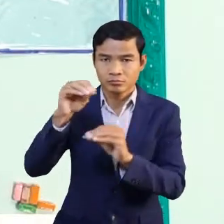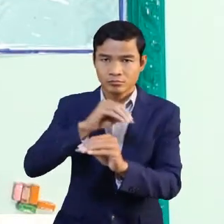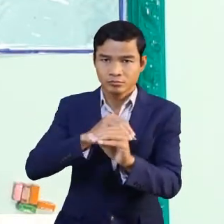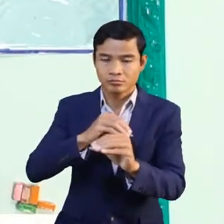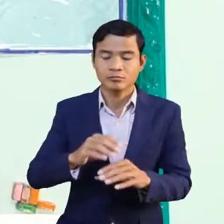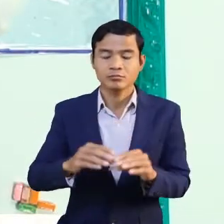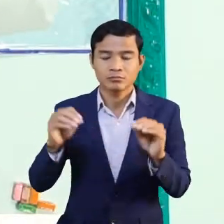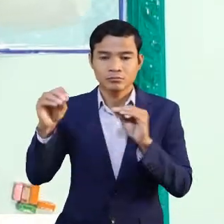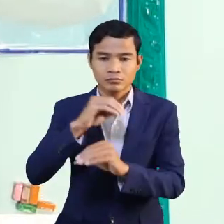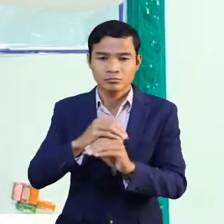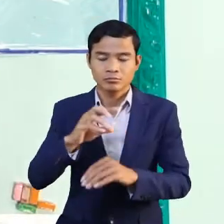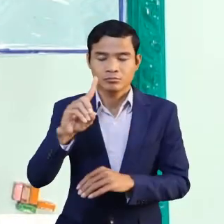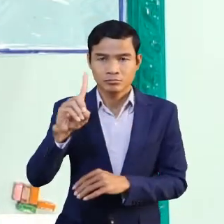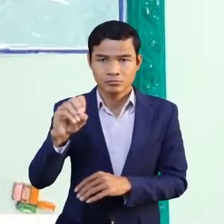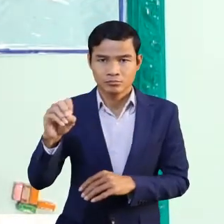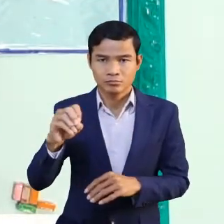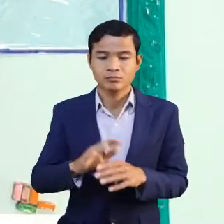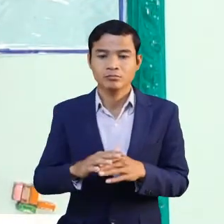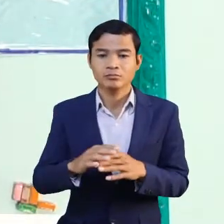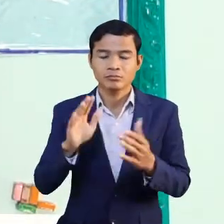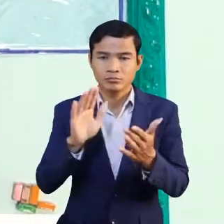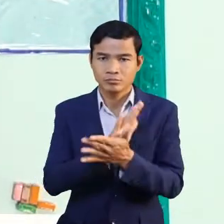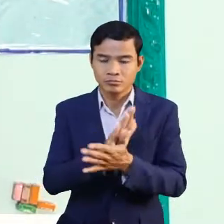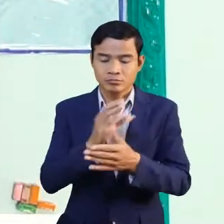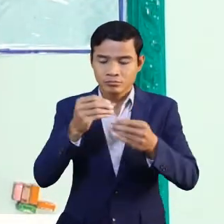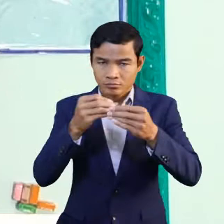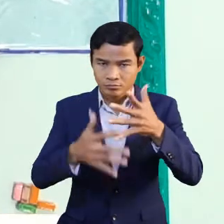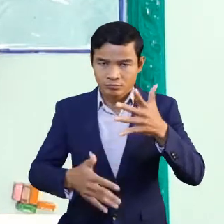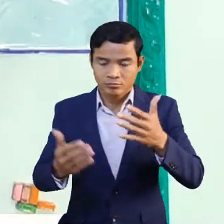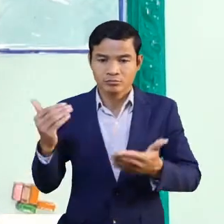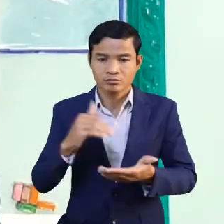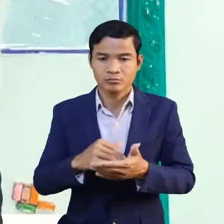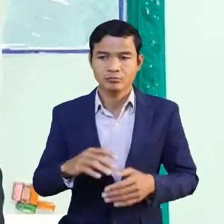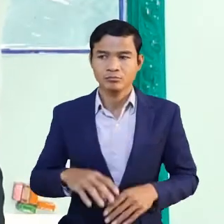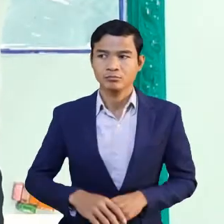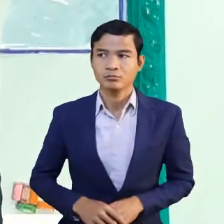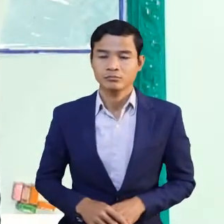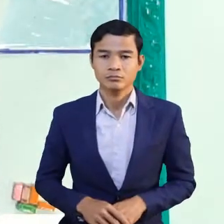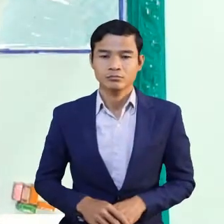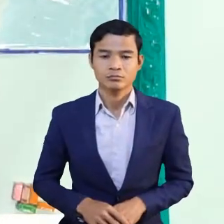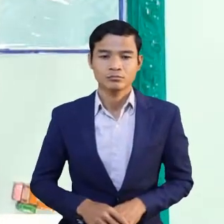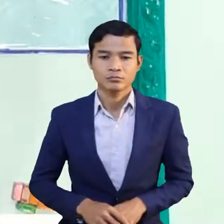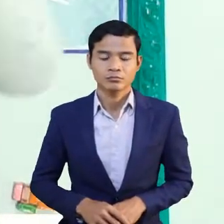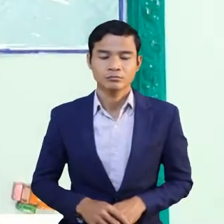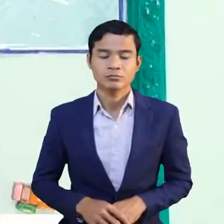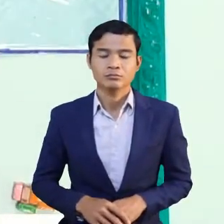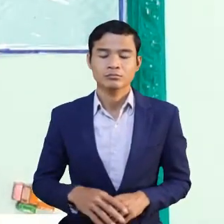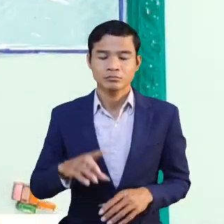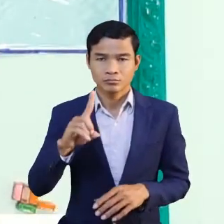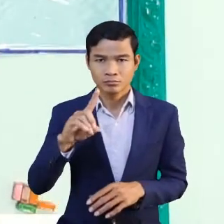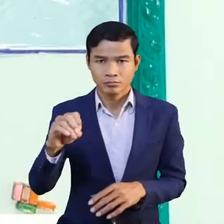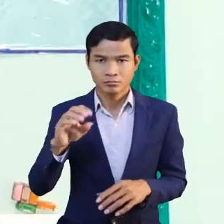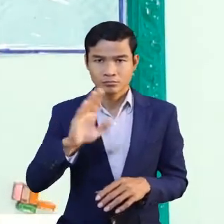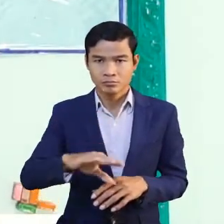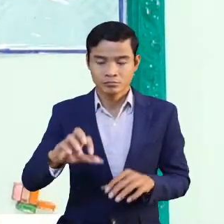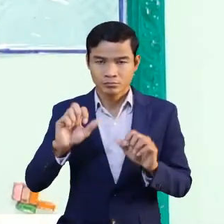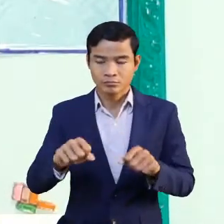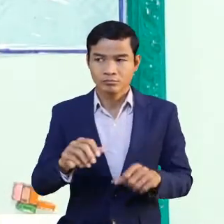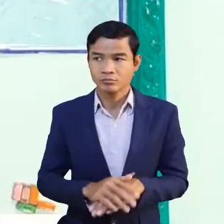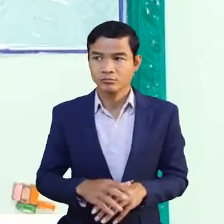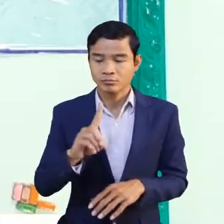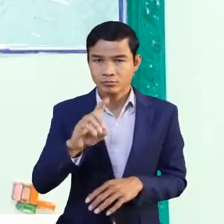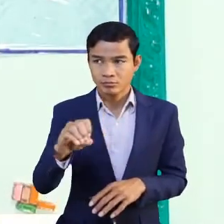ដោវិចេញចា10ចាដាក់ដោយមិនទេរីវិញម្ដងគាត់ណាតាចា10អញ្ចឹងគាត់